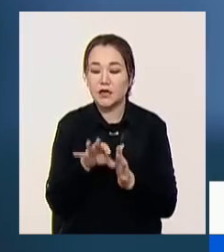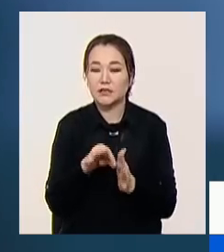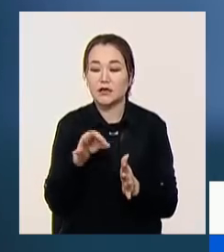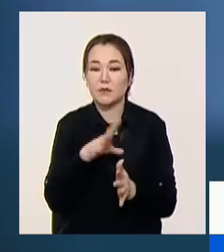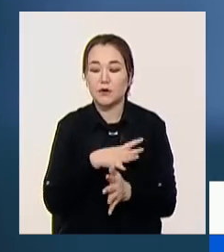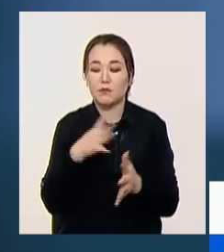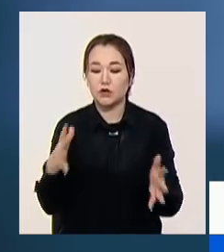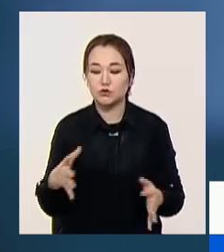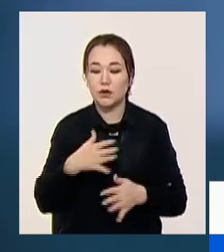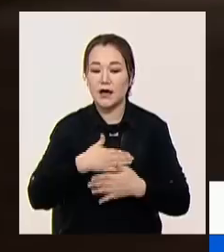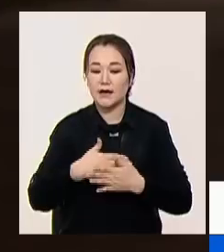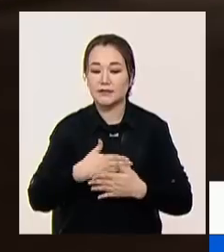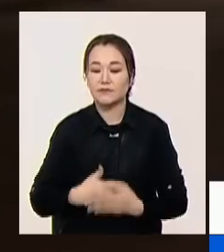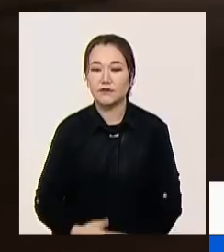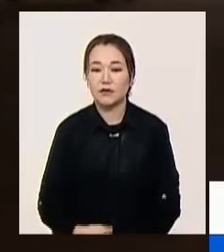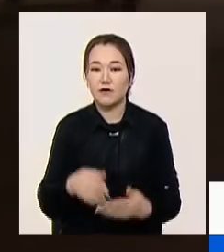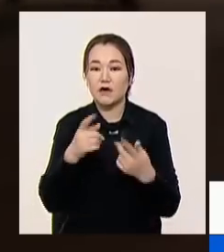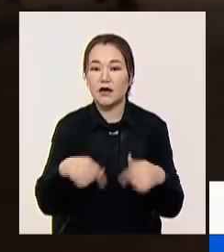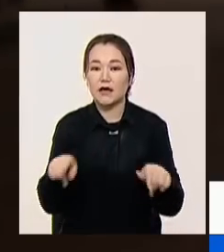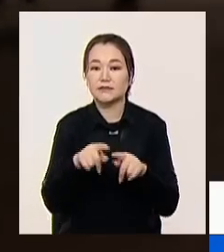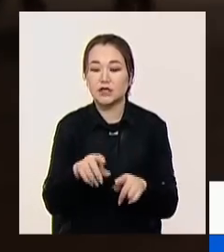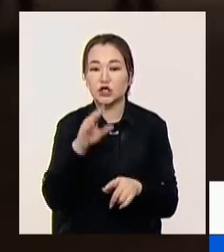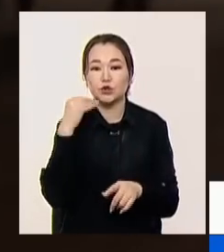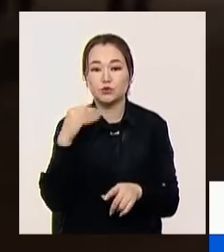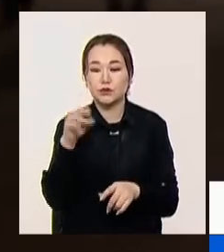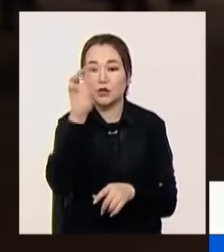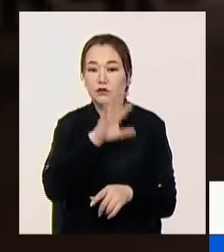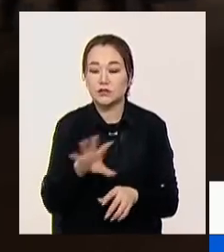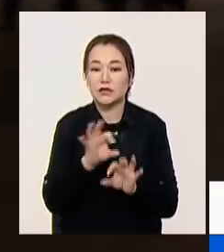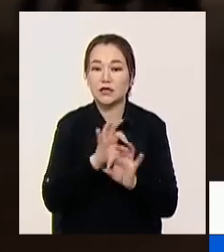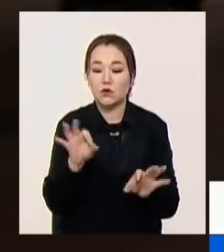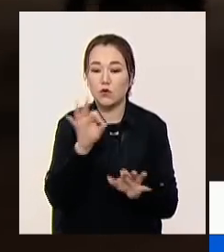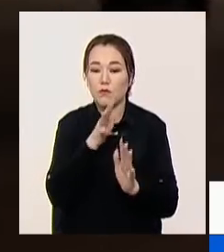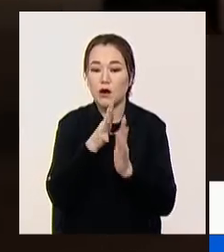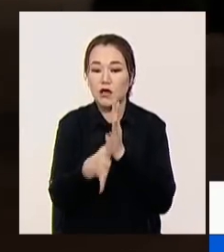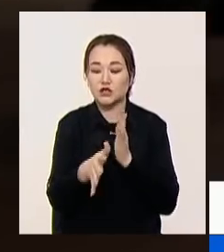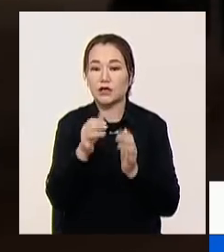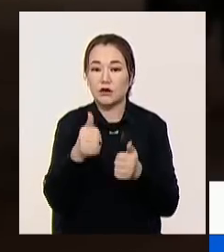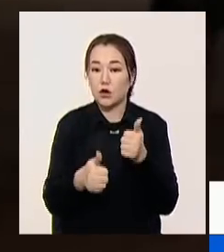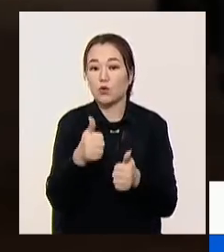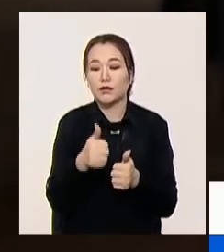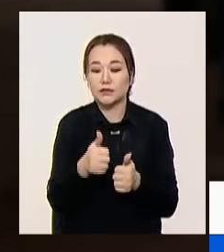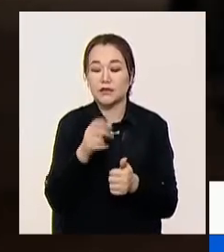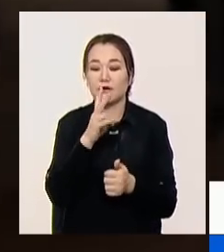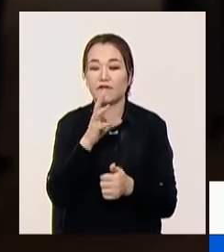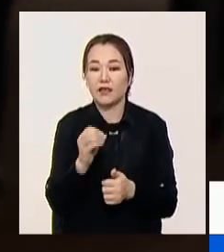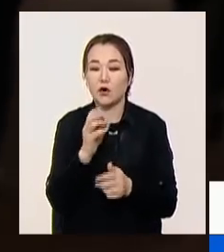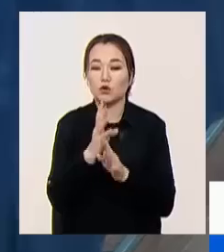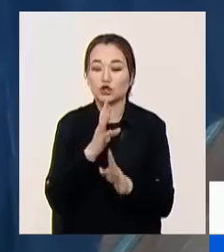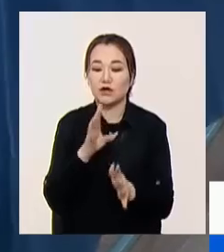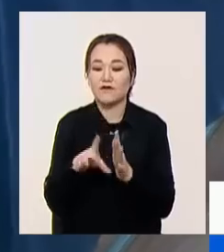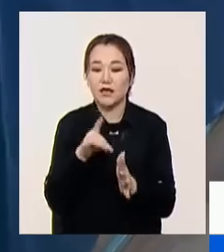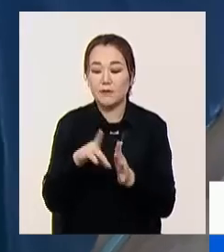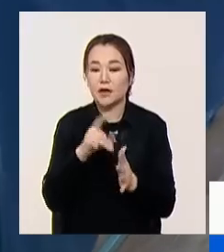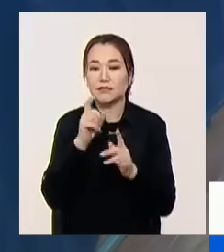проявили большую активность. В организации тюркских государств же рассказали о прозрачности и конкурентности на внеочередных выборах.